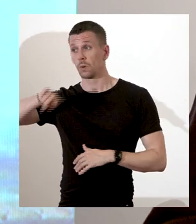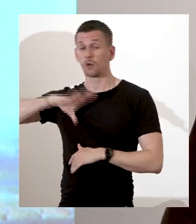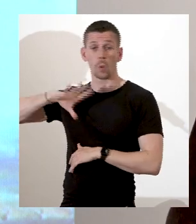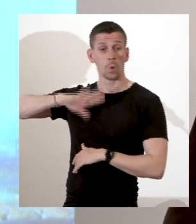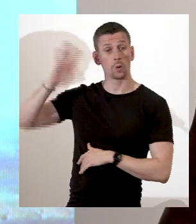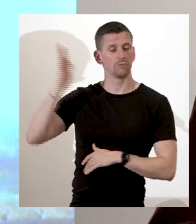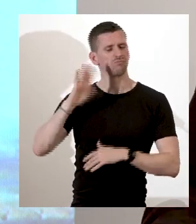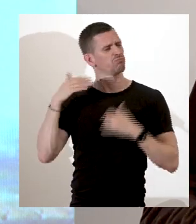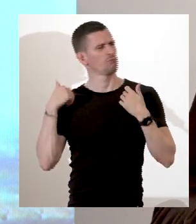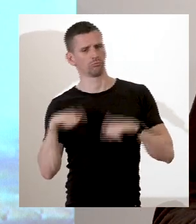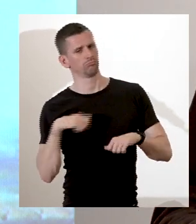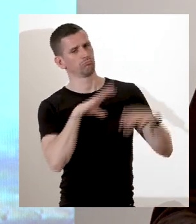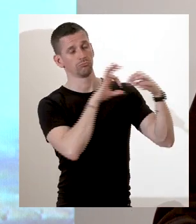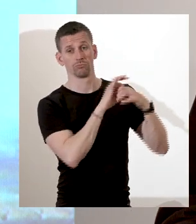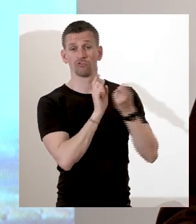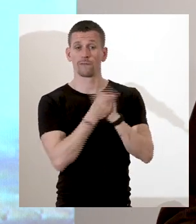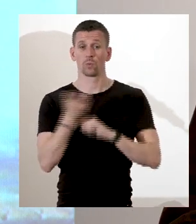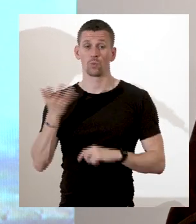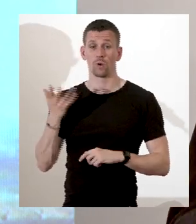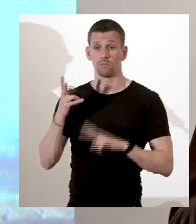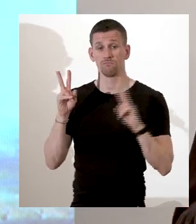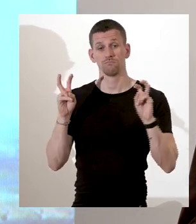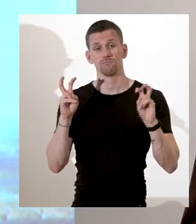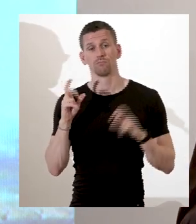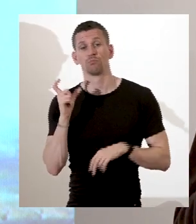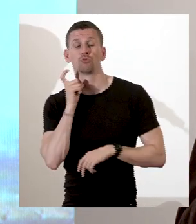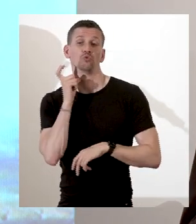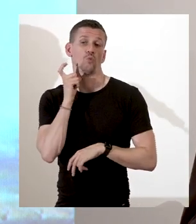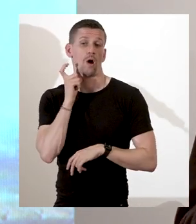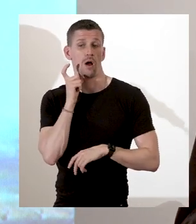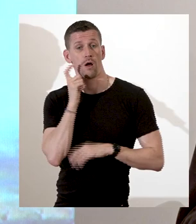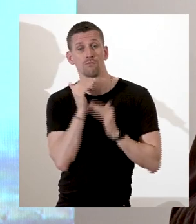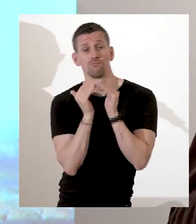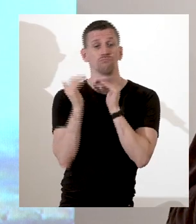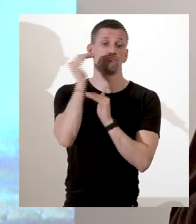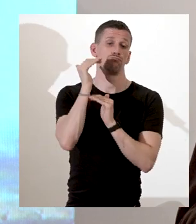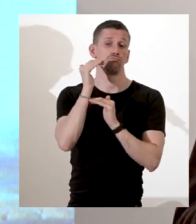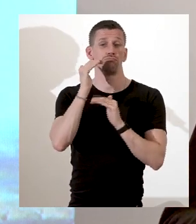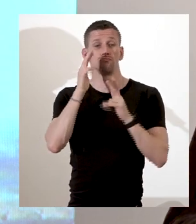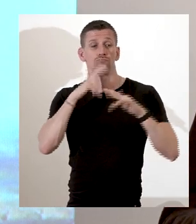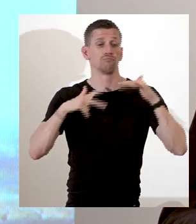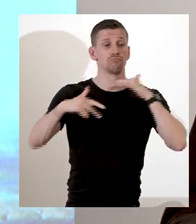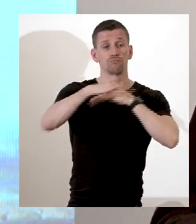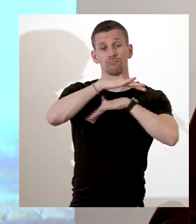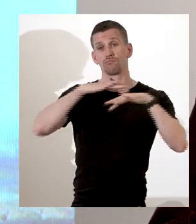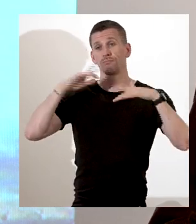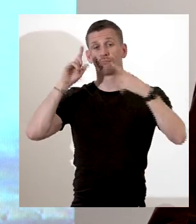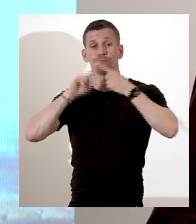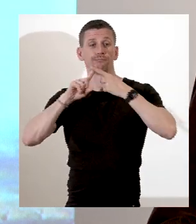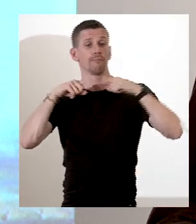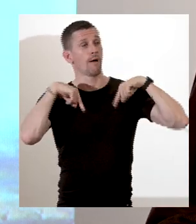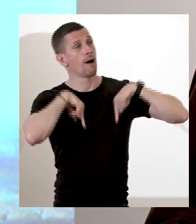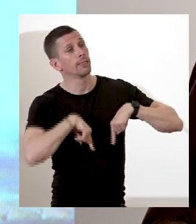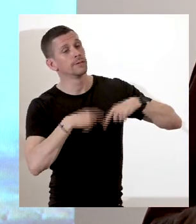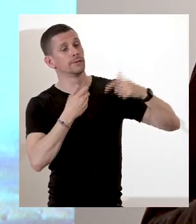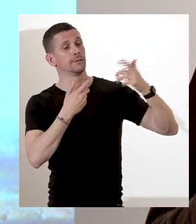1880, dans une bourgeoisie tunisoise, en conservant une tradition de service de l'État. Et ce n'est pas un hasard